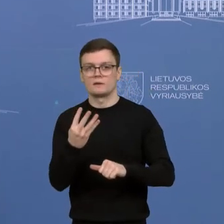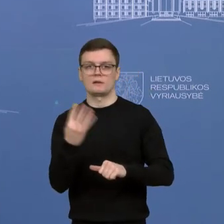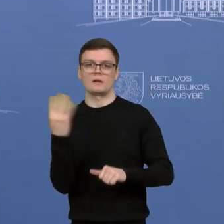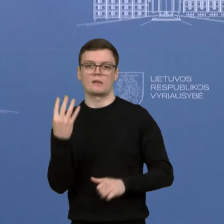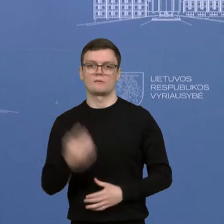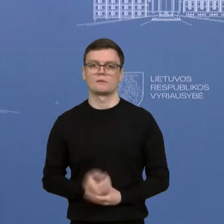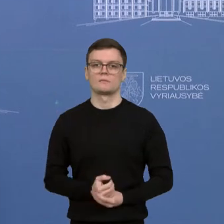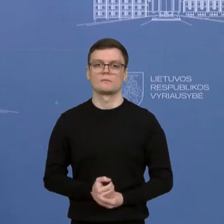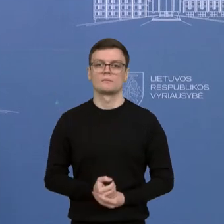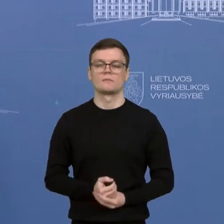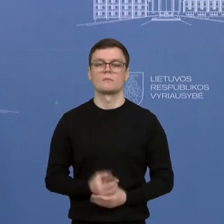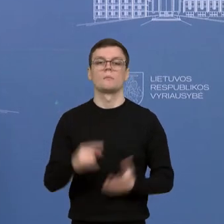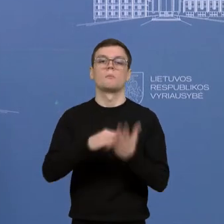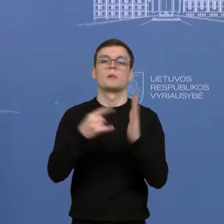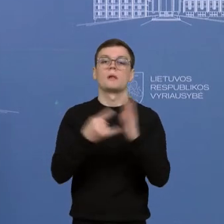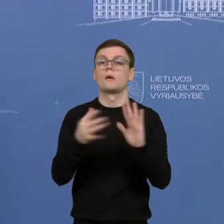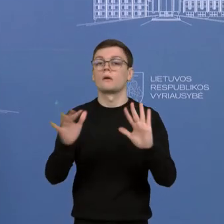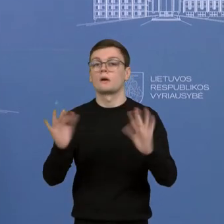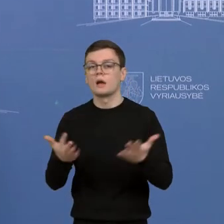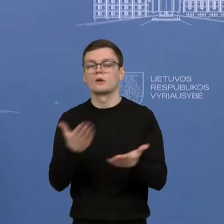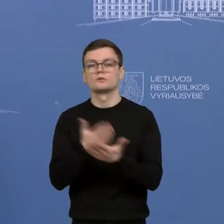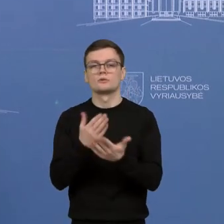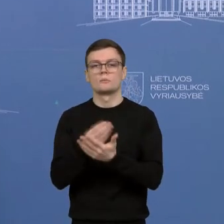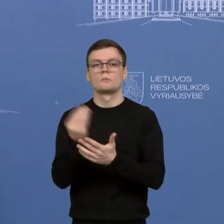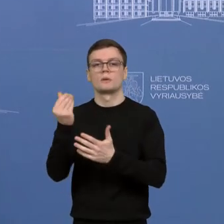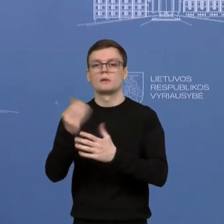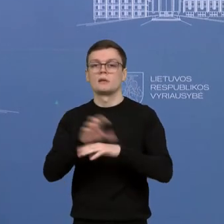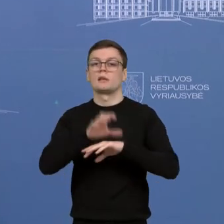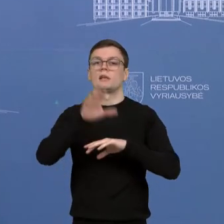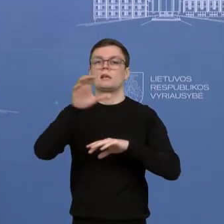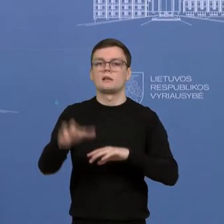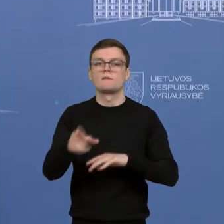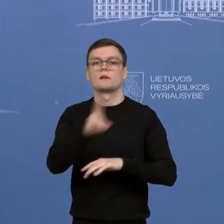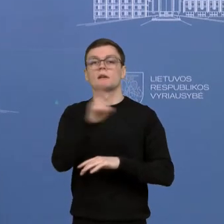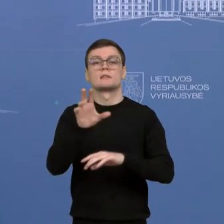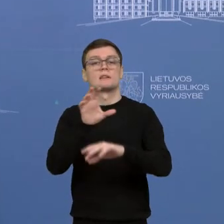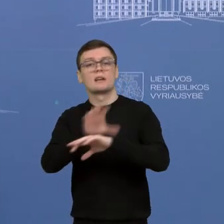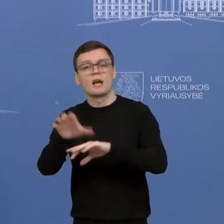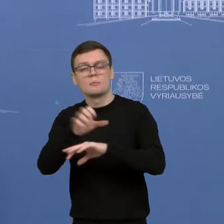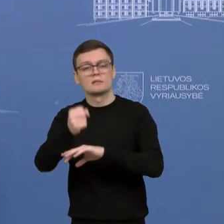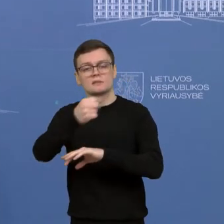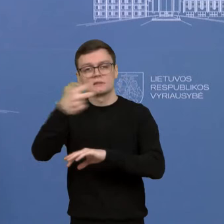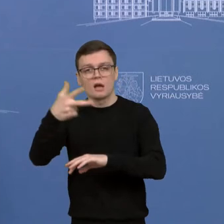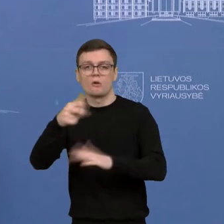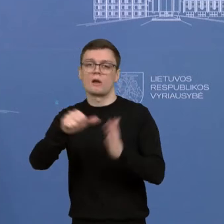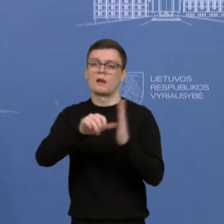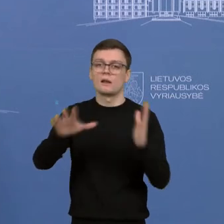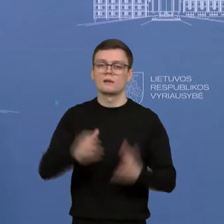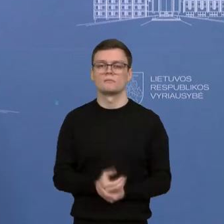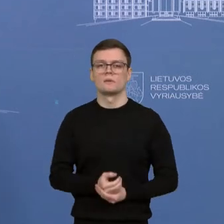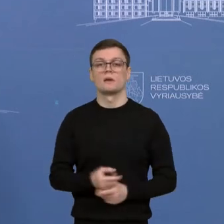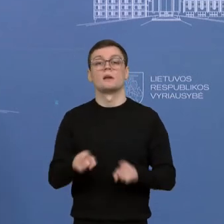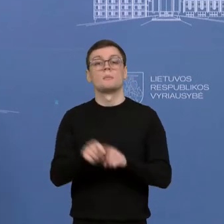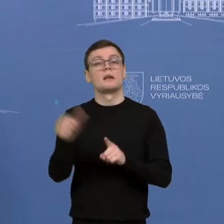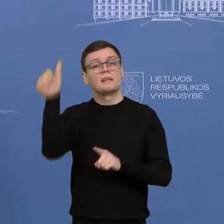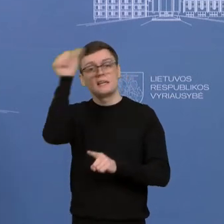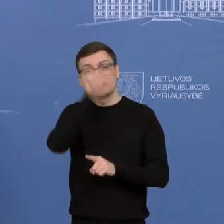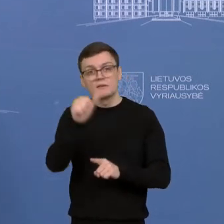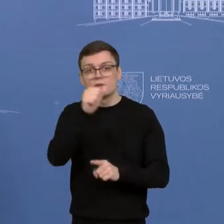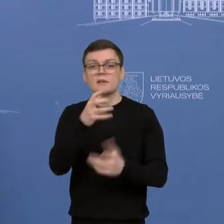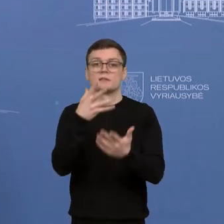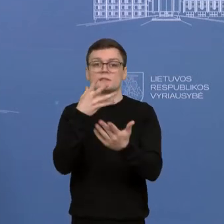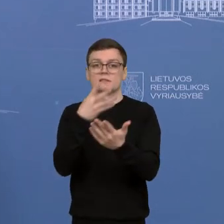164,5 milijonų eurų investicinės paramos gaminančių vartotojų saulės elektrinėms ir individualiems kaupimo įrenginiams